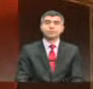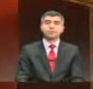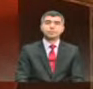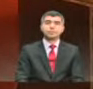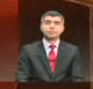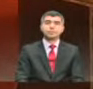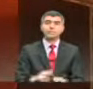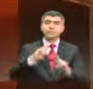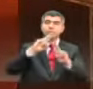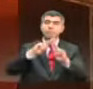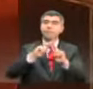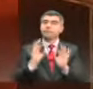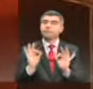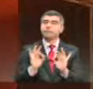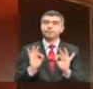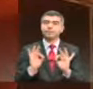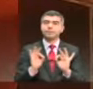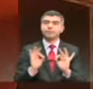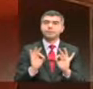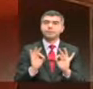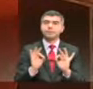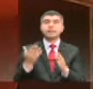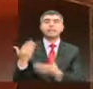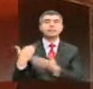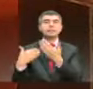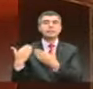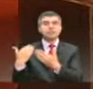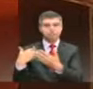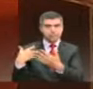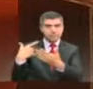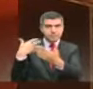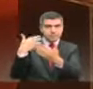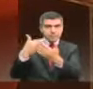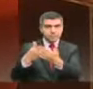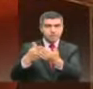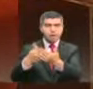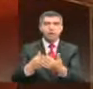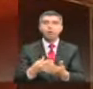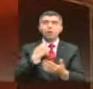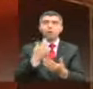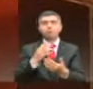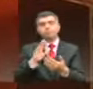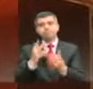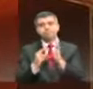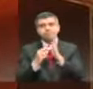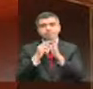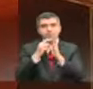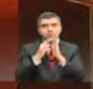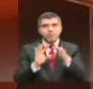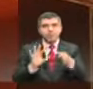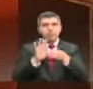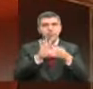ما عندهاش لا فارماسي، ما عمرها كانت عندها. نفس الشيء تتبع الاتفاقيه ديال 2012 ديال 29 دواء. فاحنا غاديين مع جميع